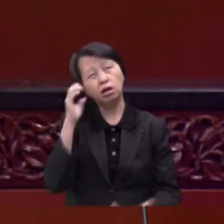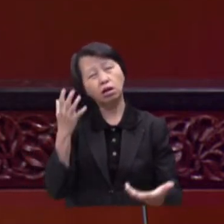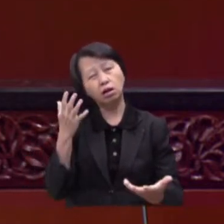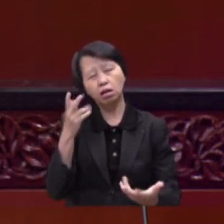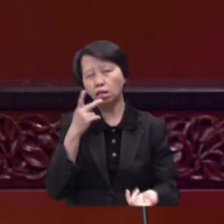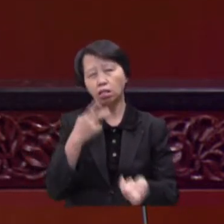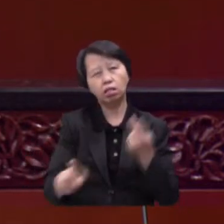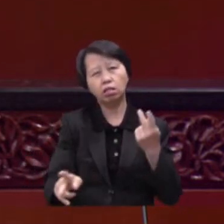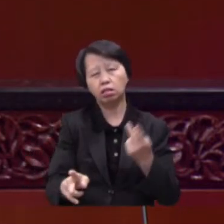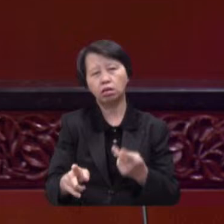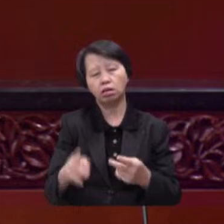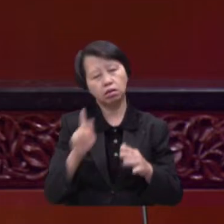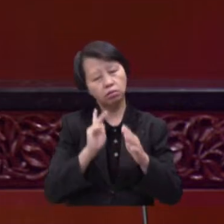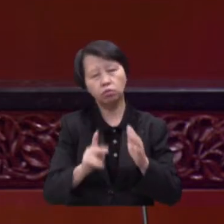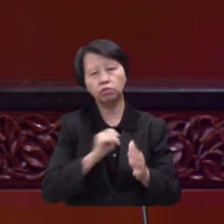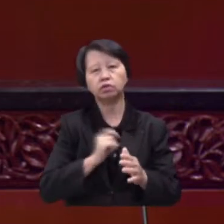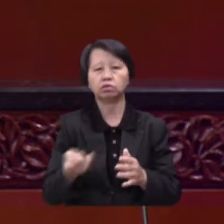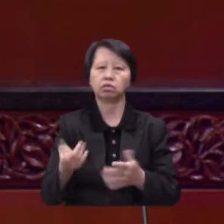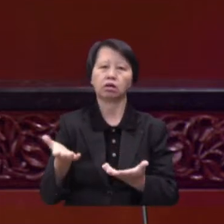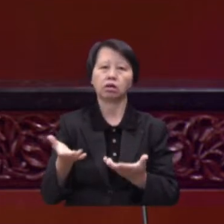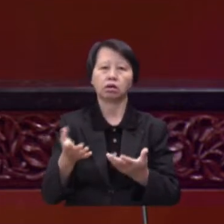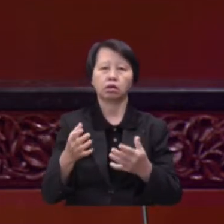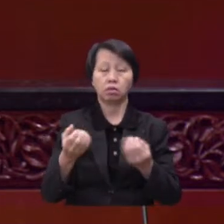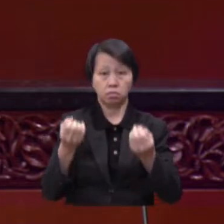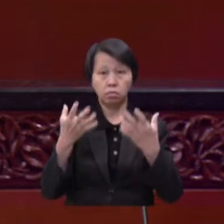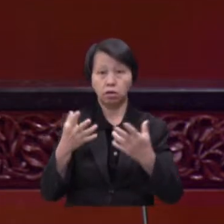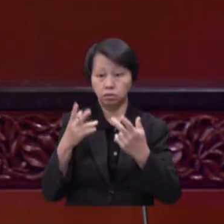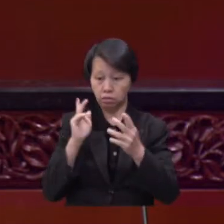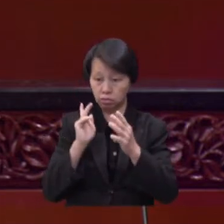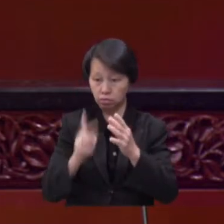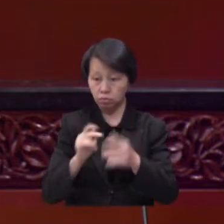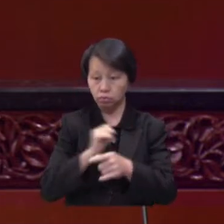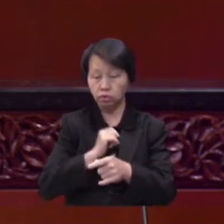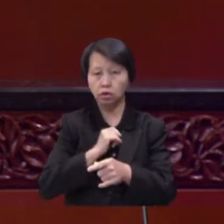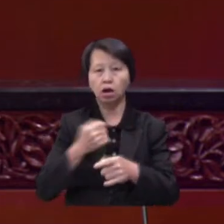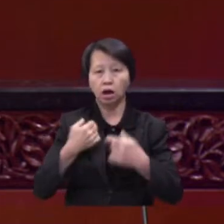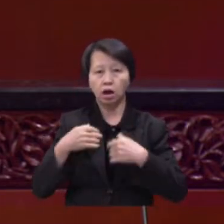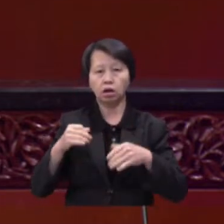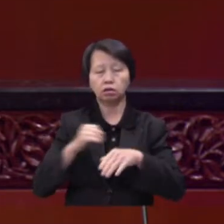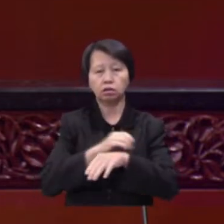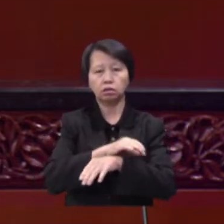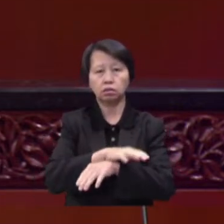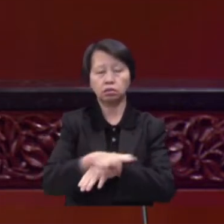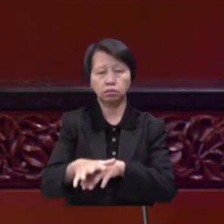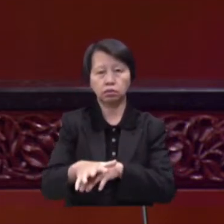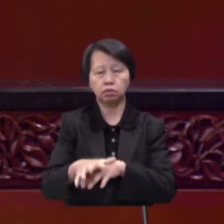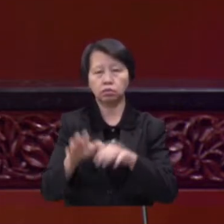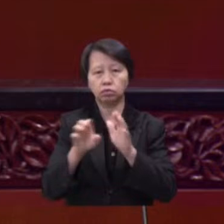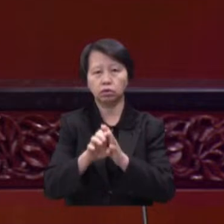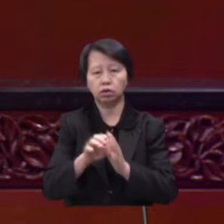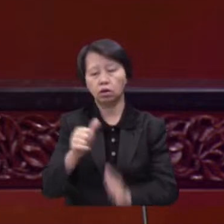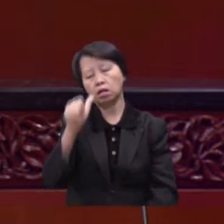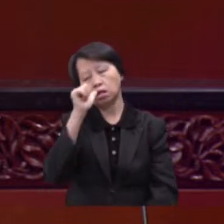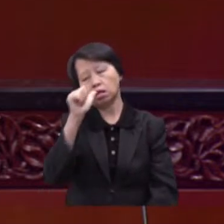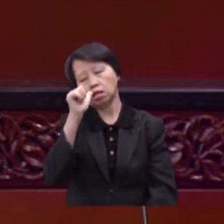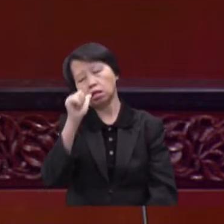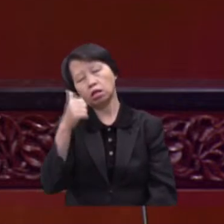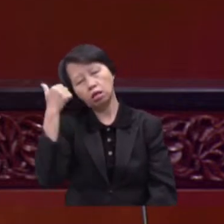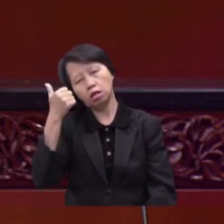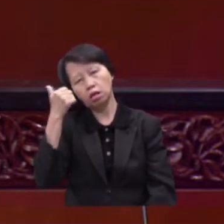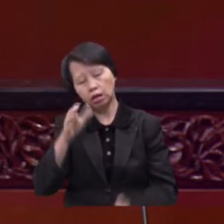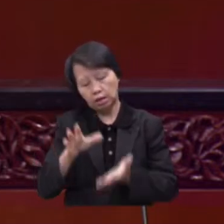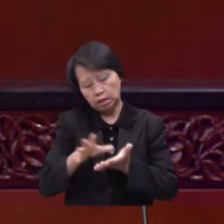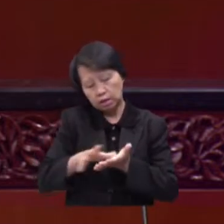rasional mejor tikes percobaan bunuh diri juga adalah di bawah pengaruh substance seperti alkohol dan